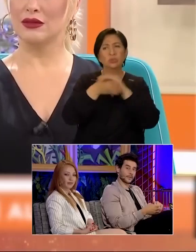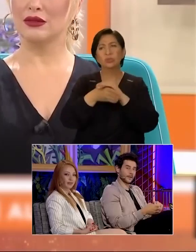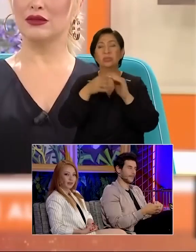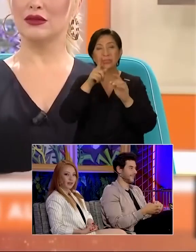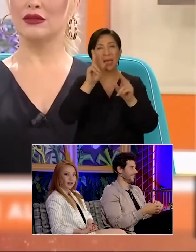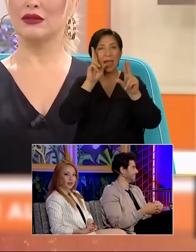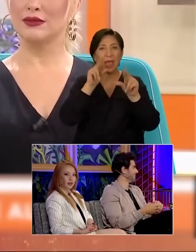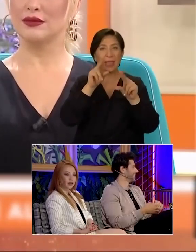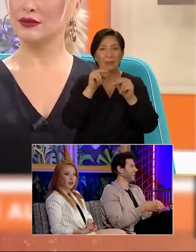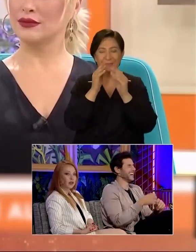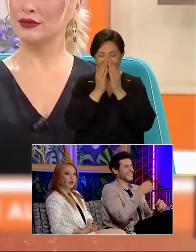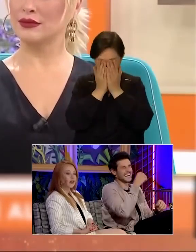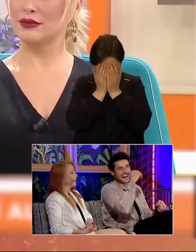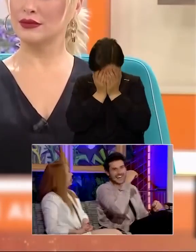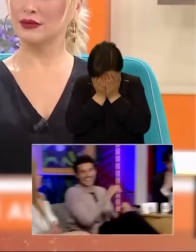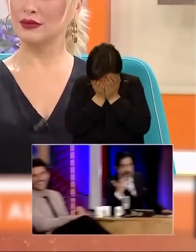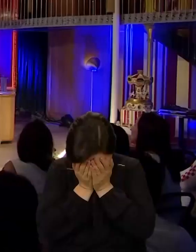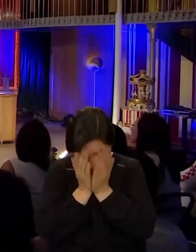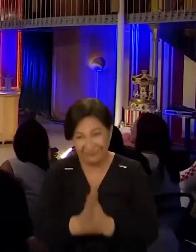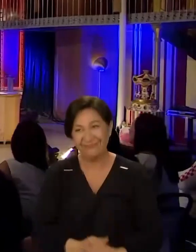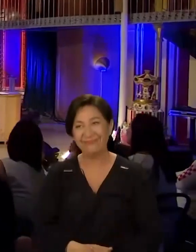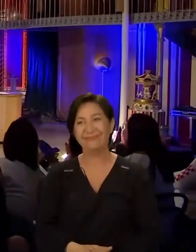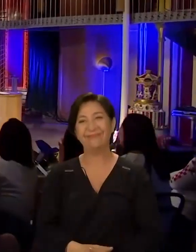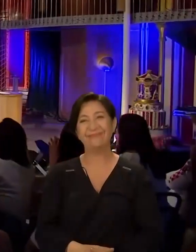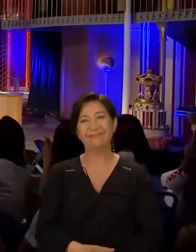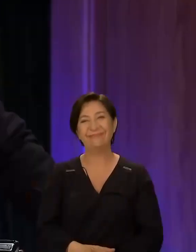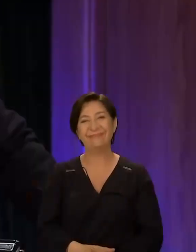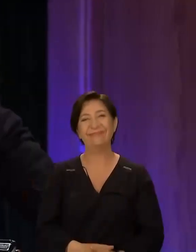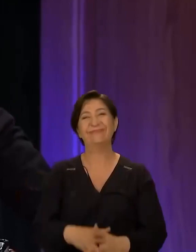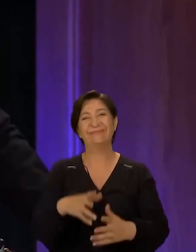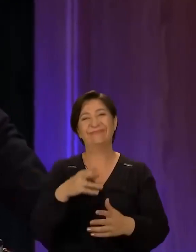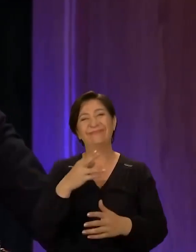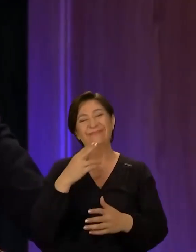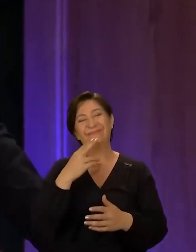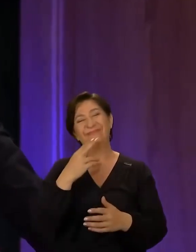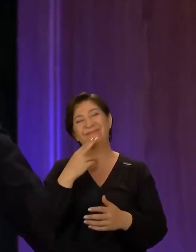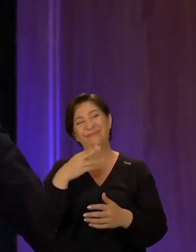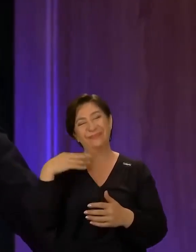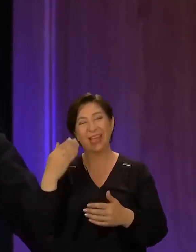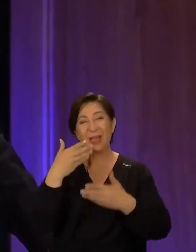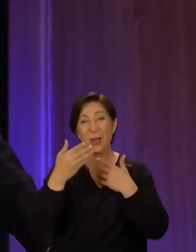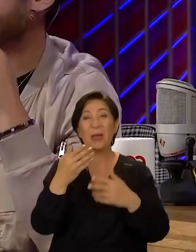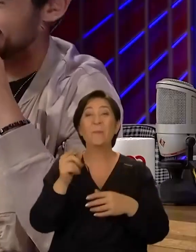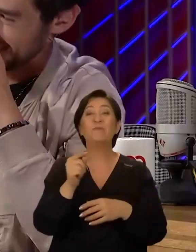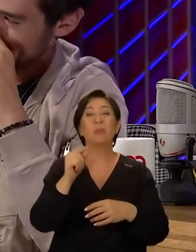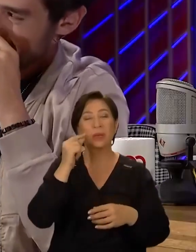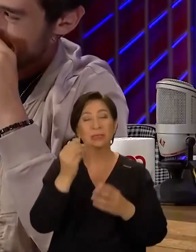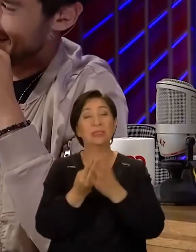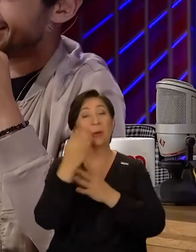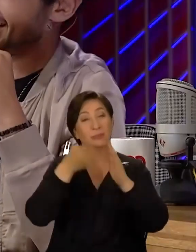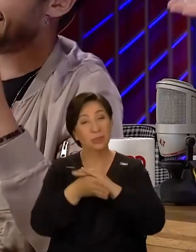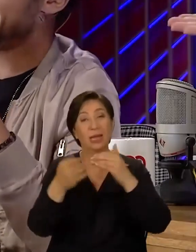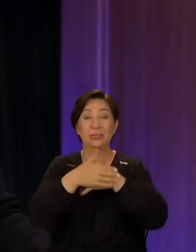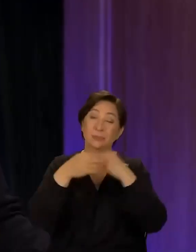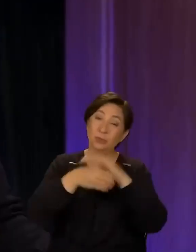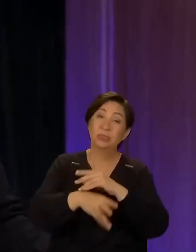akşam girmiş, devamlı girmiş. Sizin girmiş, yatak odanız... Dur! Şimdi karşı taraf anlatıyor. Efendim diyor, memur bey diyor, sabah girmiş,